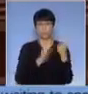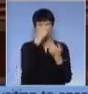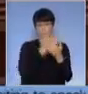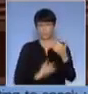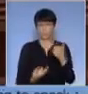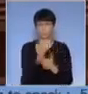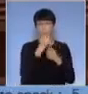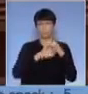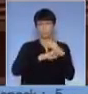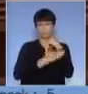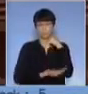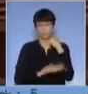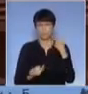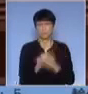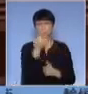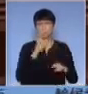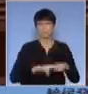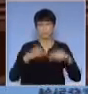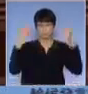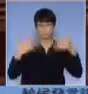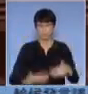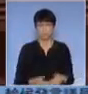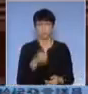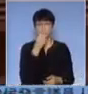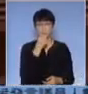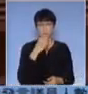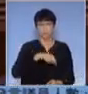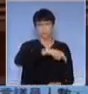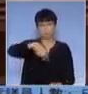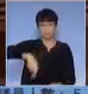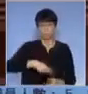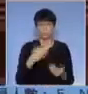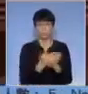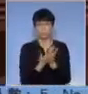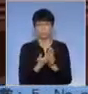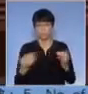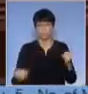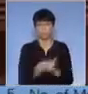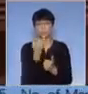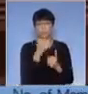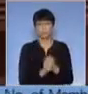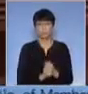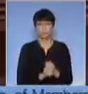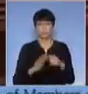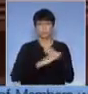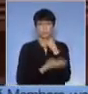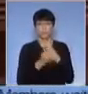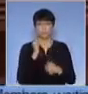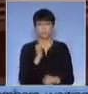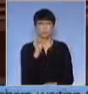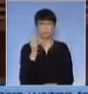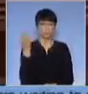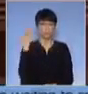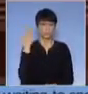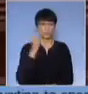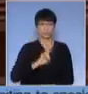法，破壞一國兩制和特區的繁榮穩定。對於任何可能涉及刑事罪行的行為，一如既往執法